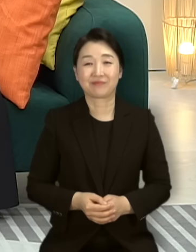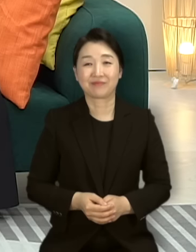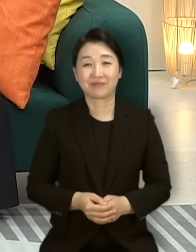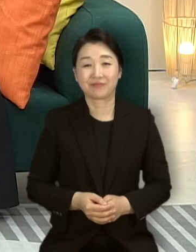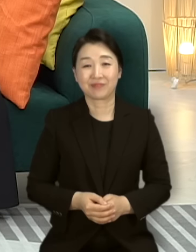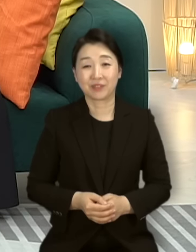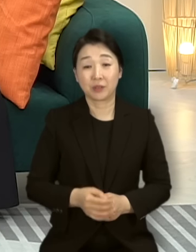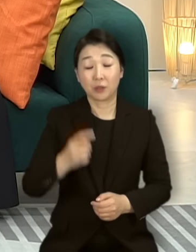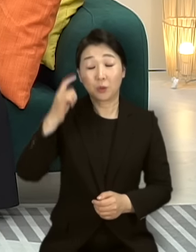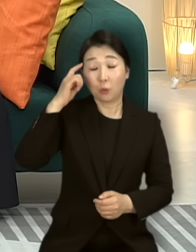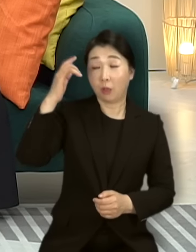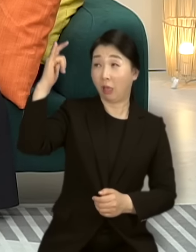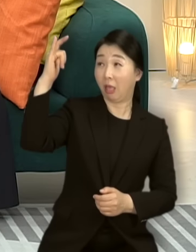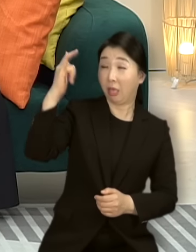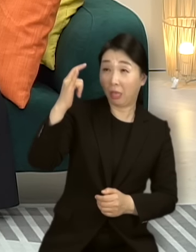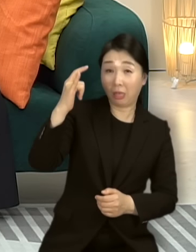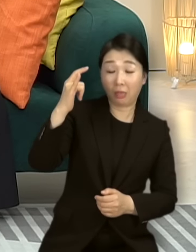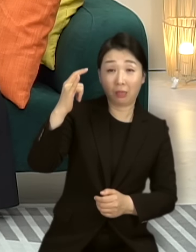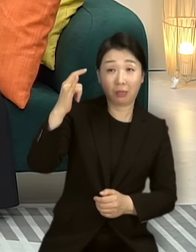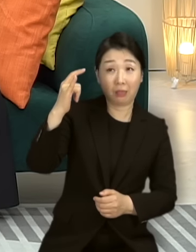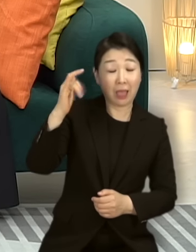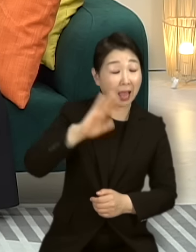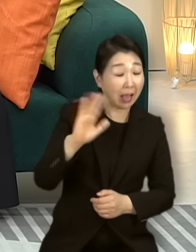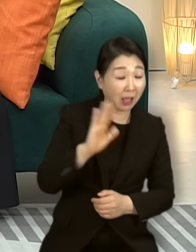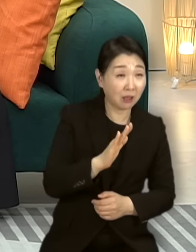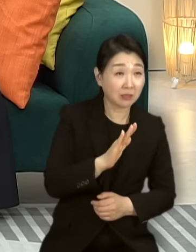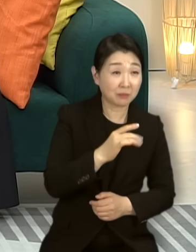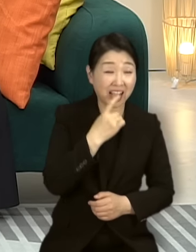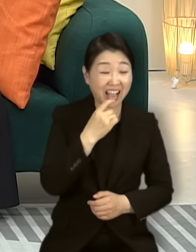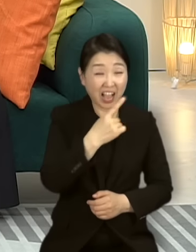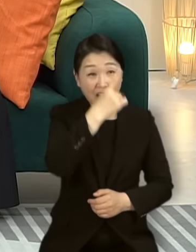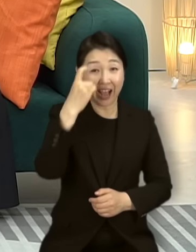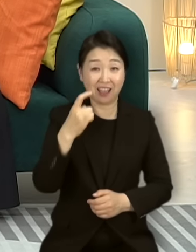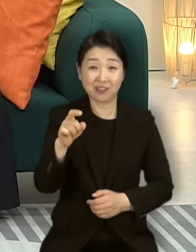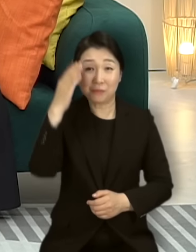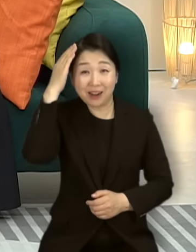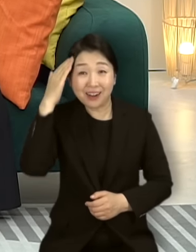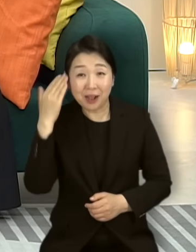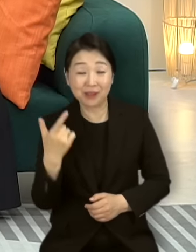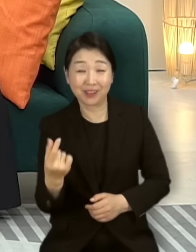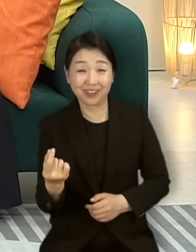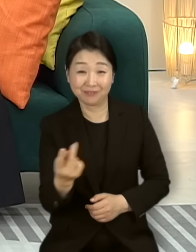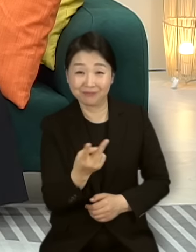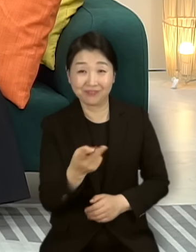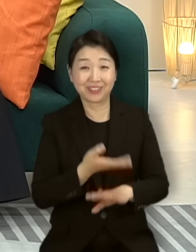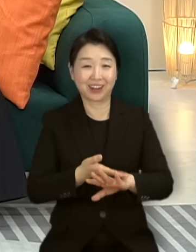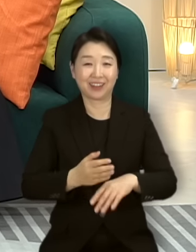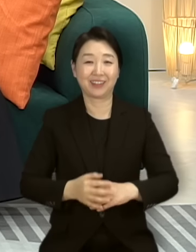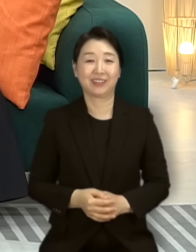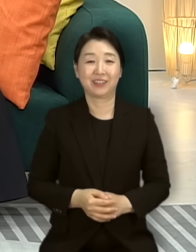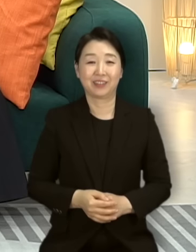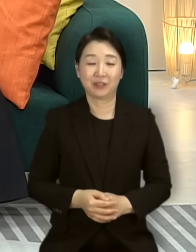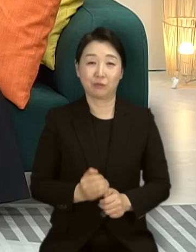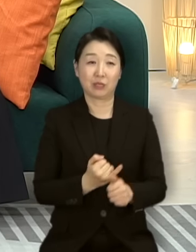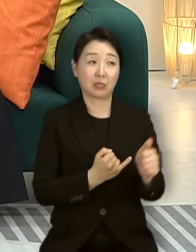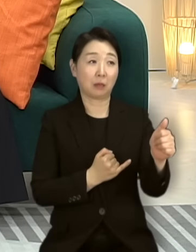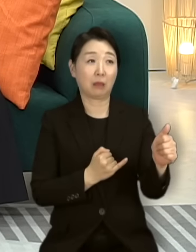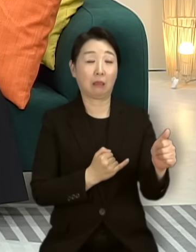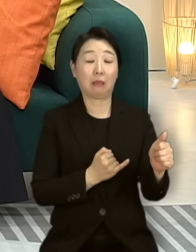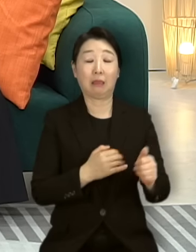까무잡잡하고 가끔 저희 남편이 놀려요 안 보인다고 저는 태닝샵을가 본 적도